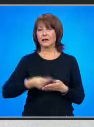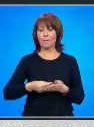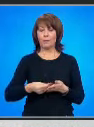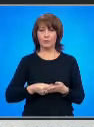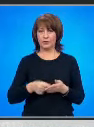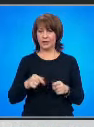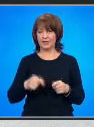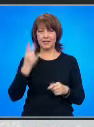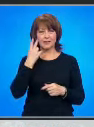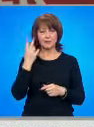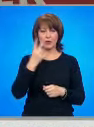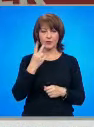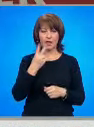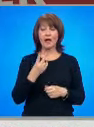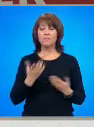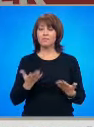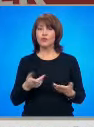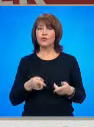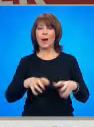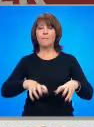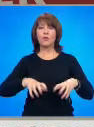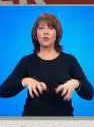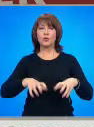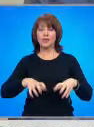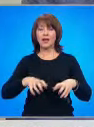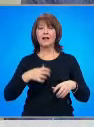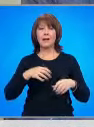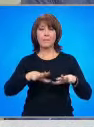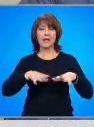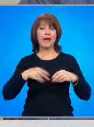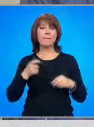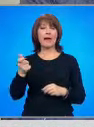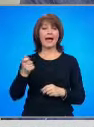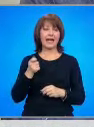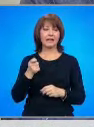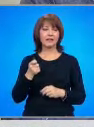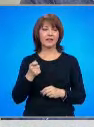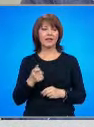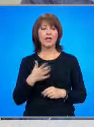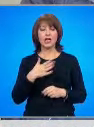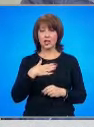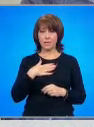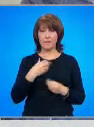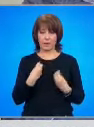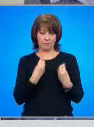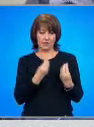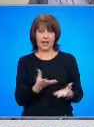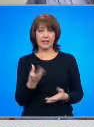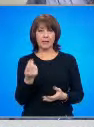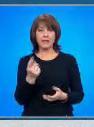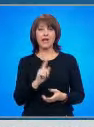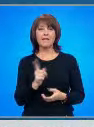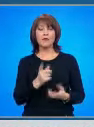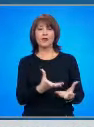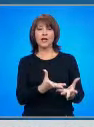подпишат тези споразумения, което на практика блокира усвояването на кредит. Де юре имаме отпуснати пари, не можем да ги